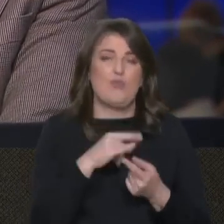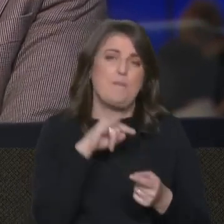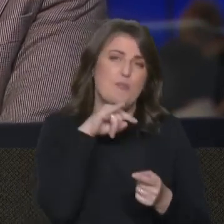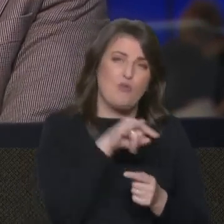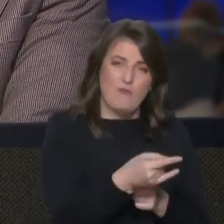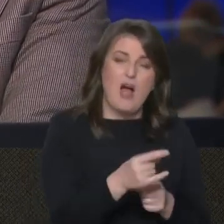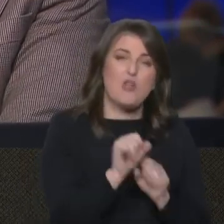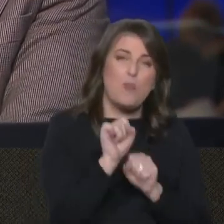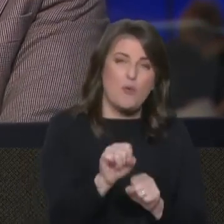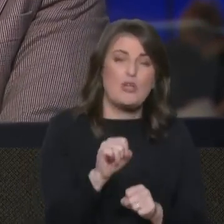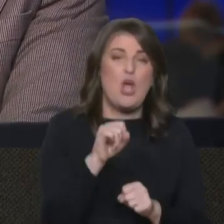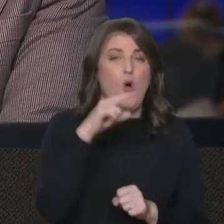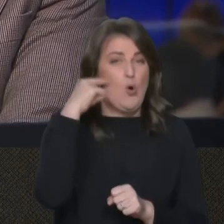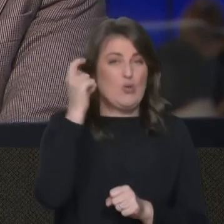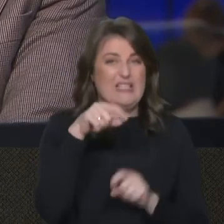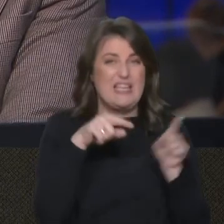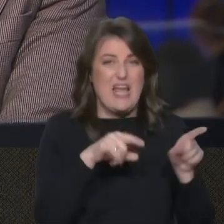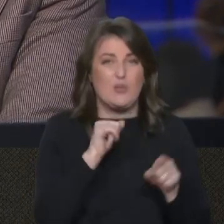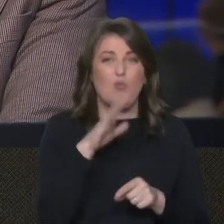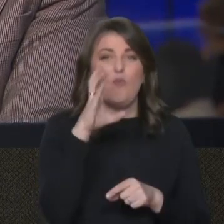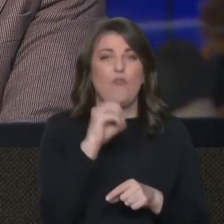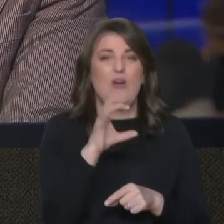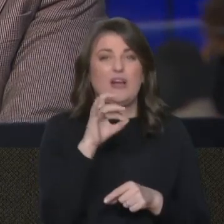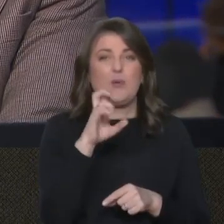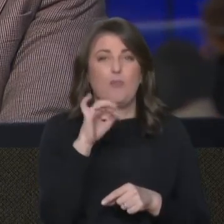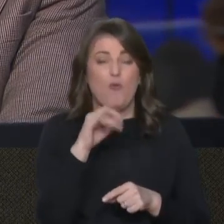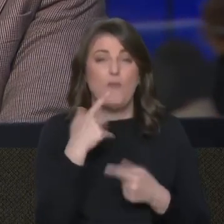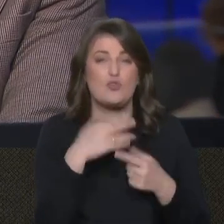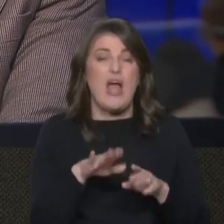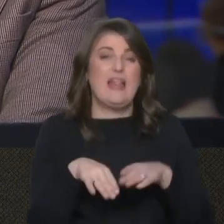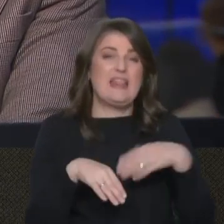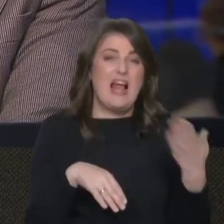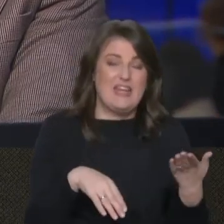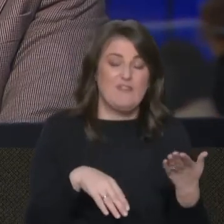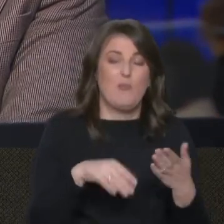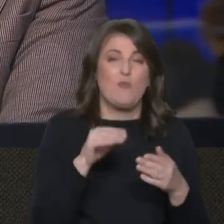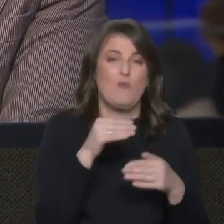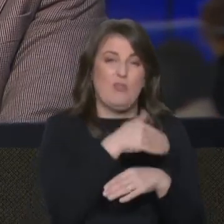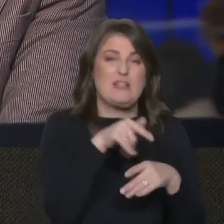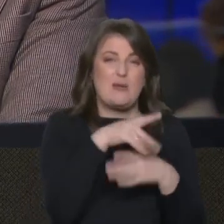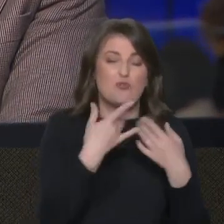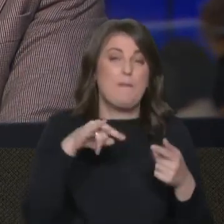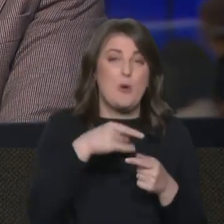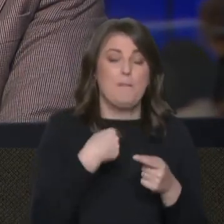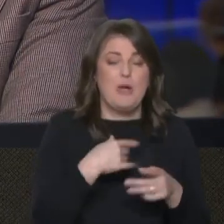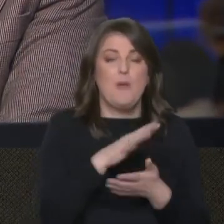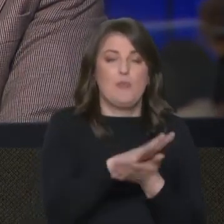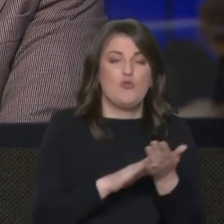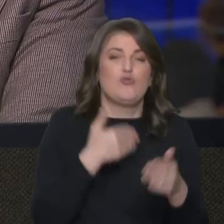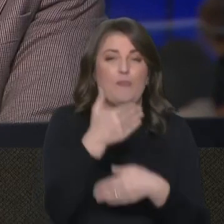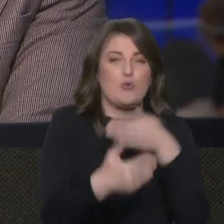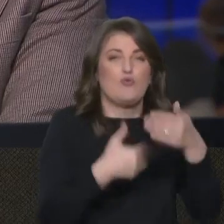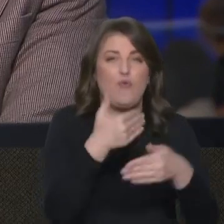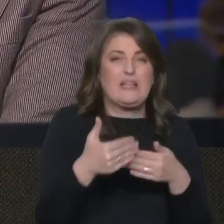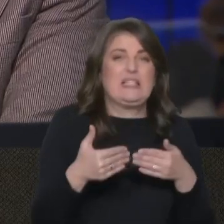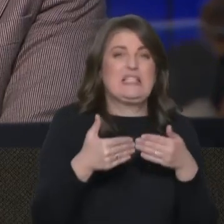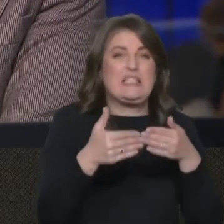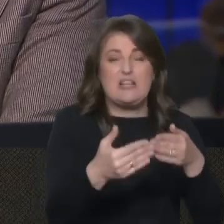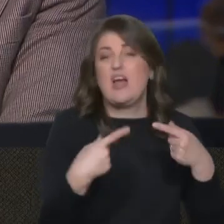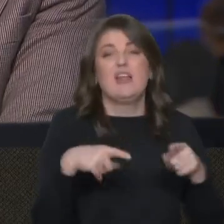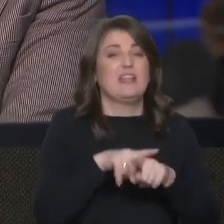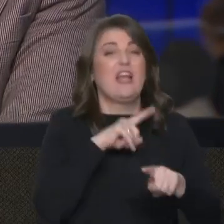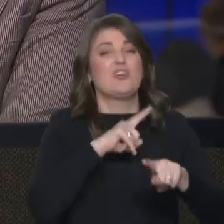оборону росіян у Вербовому, і що на лівому фланзі під Вербовим нас прорив, і ми продовжуємо просуватись далі. Ну, каже, що не